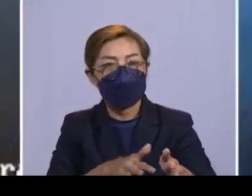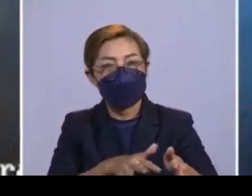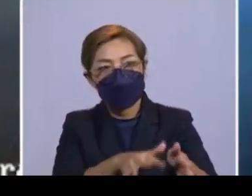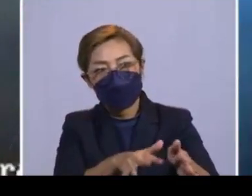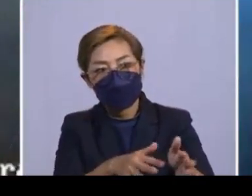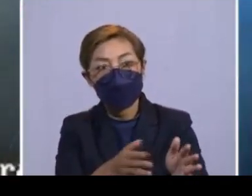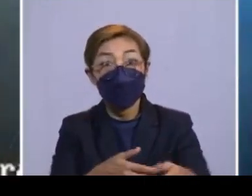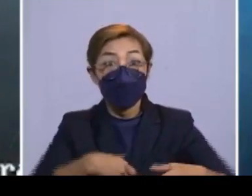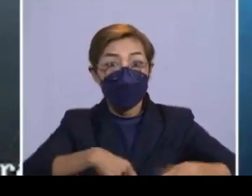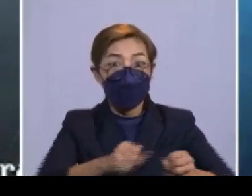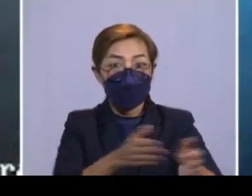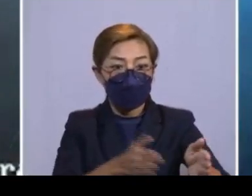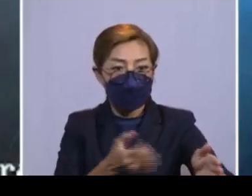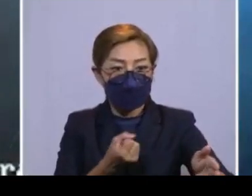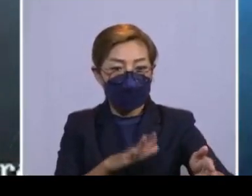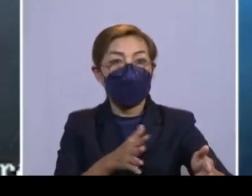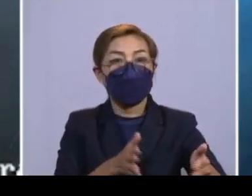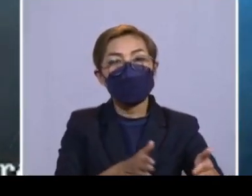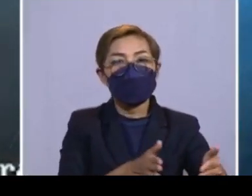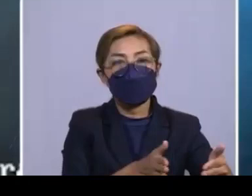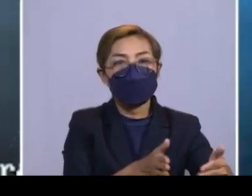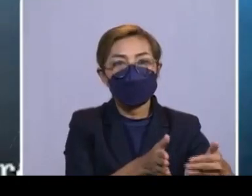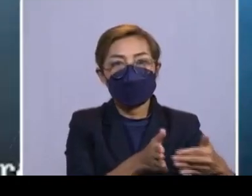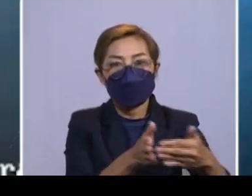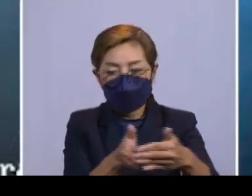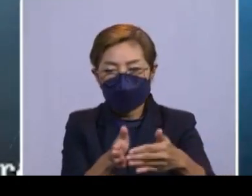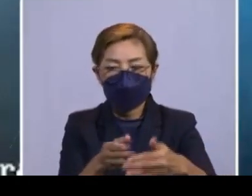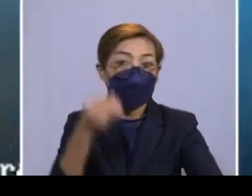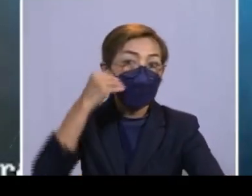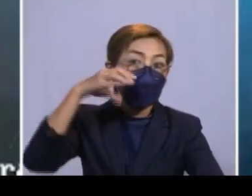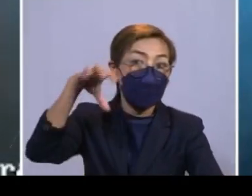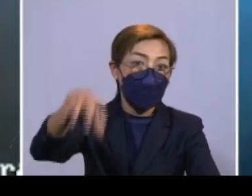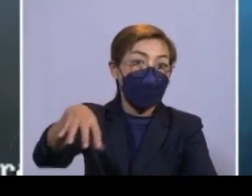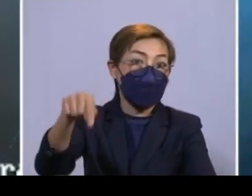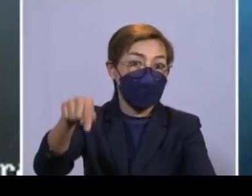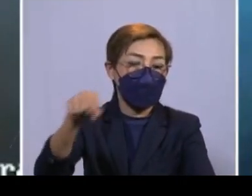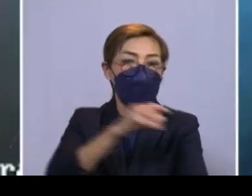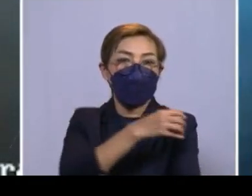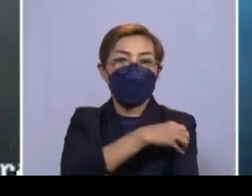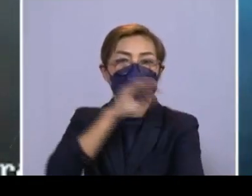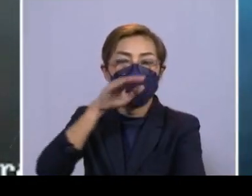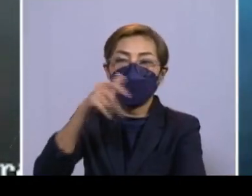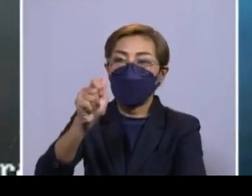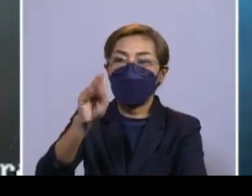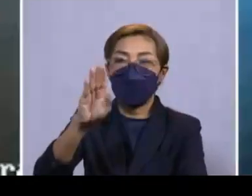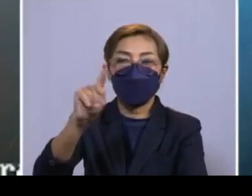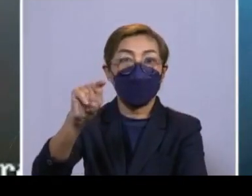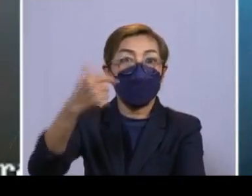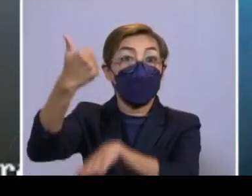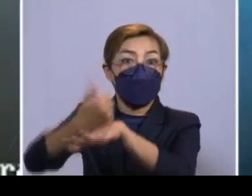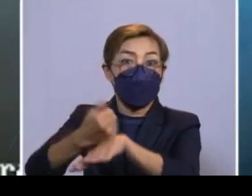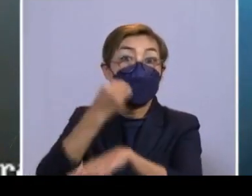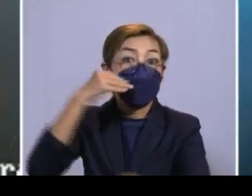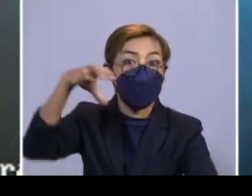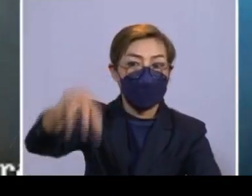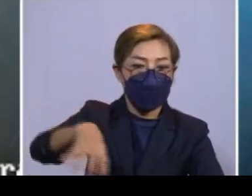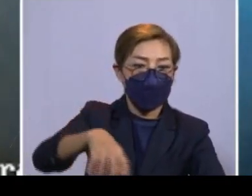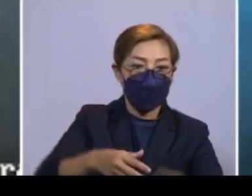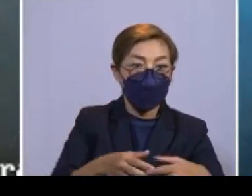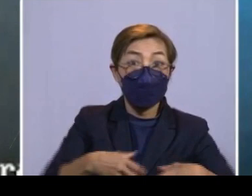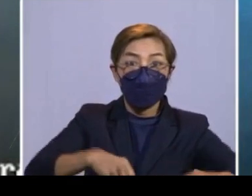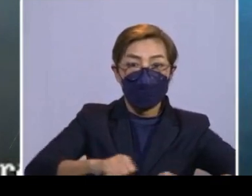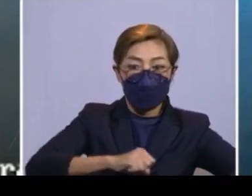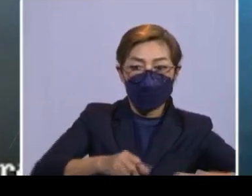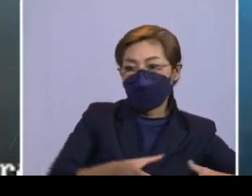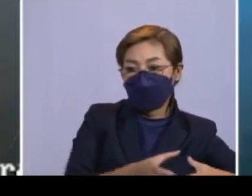ณ15คันมาปาระเบิดประมาณ 4-5 ลูกหน้าบ้านของนายกอบต.นะคะแล้วเขาก็บอกว่าเหตุ